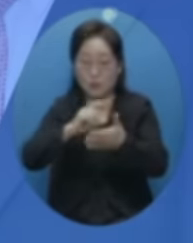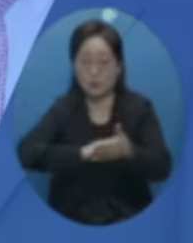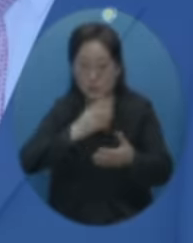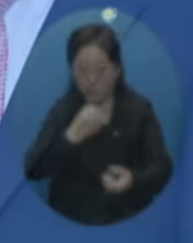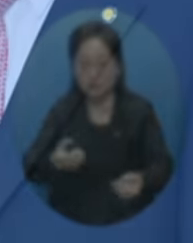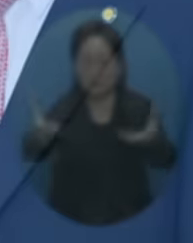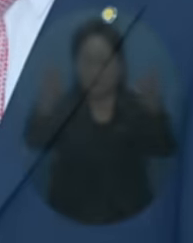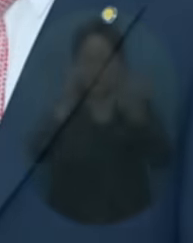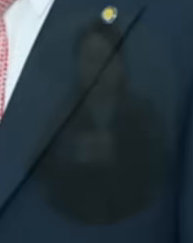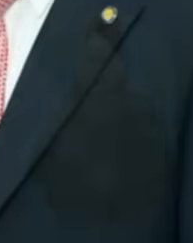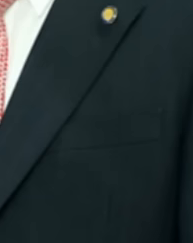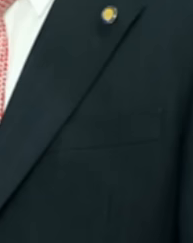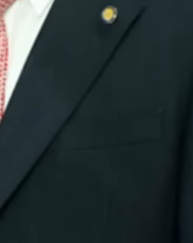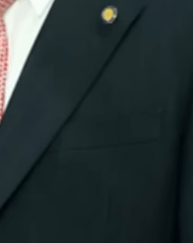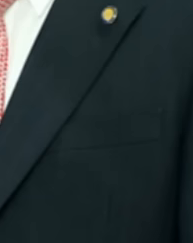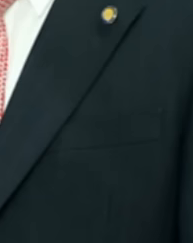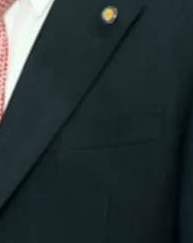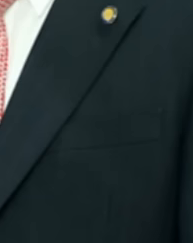이름으로 축원합니다